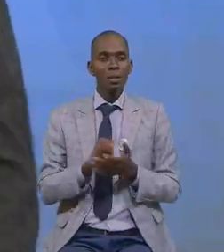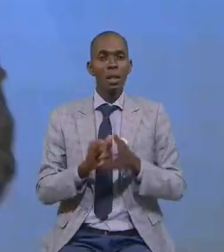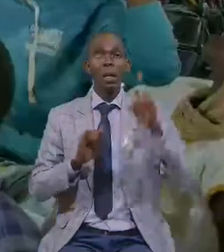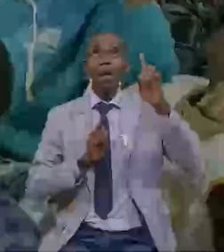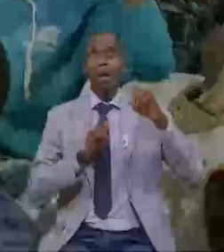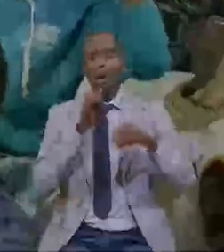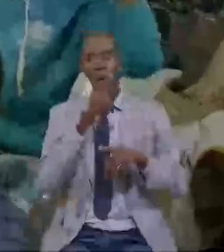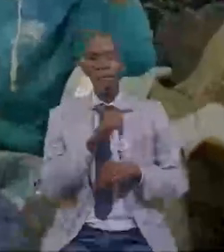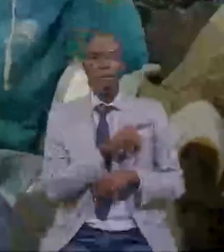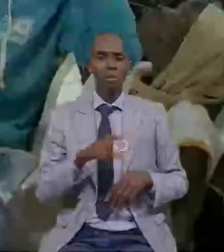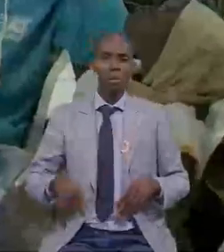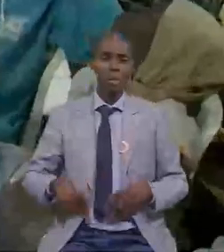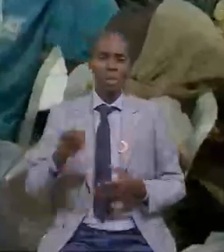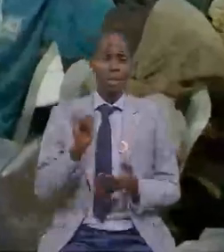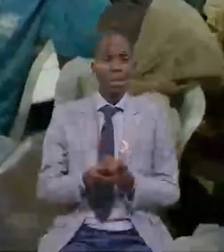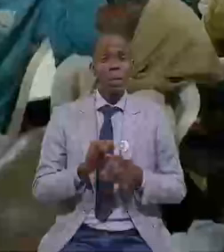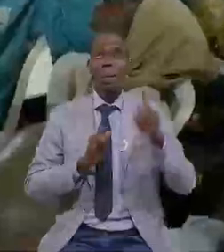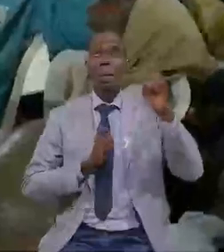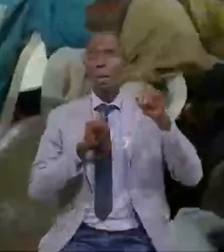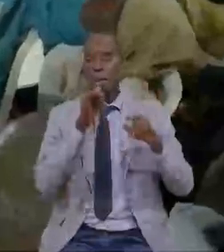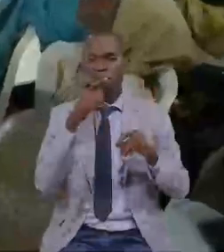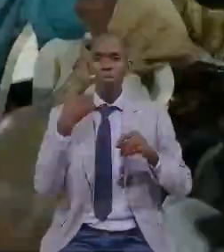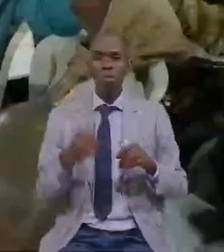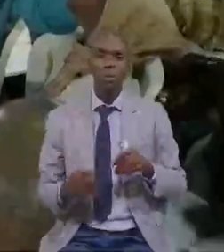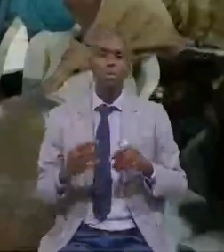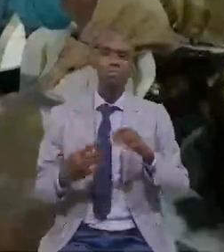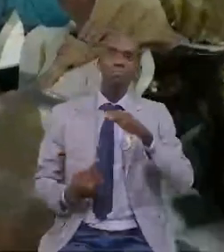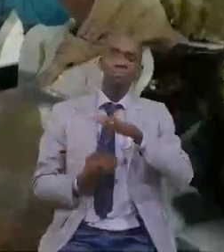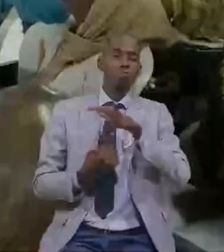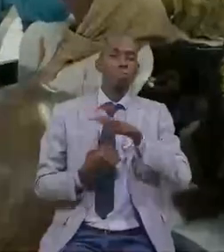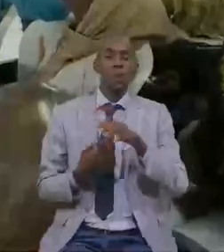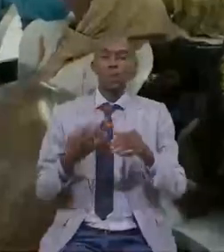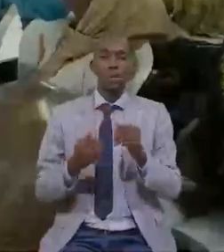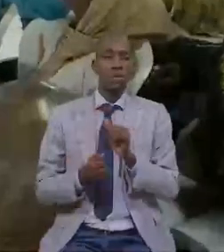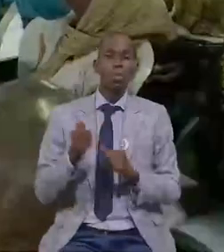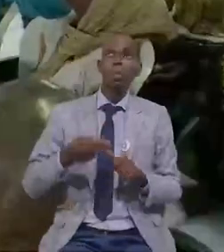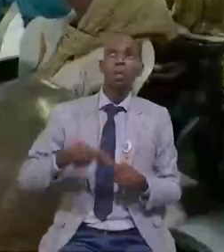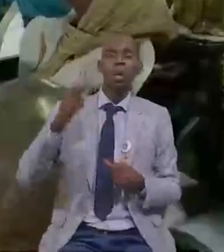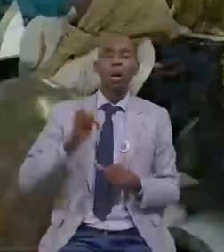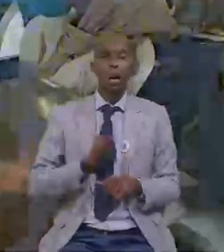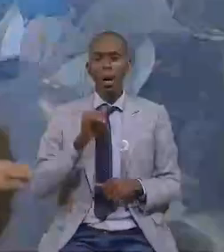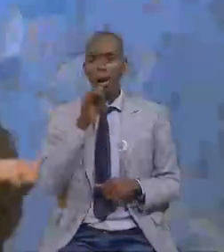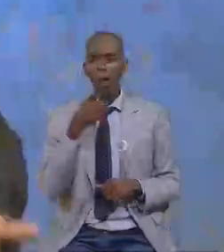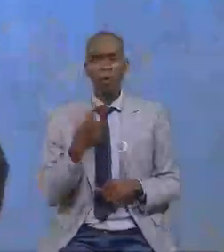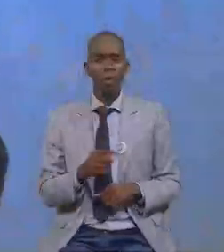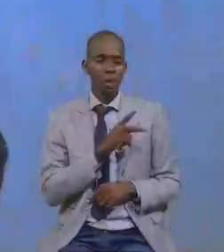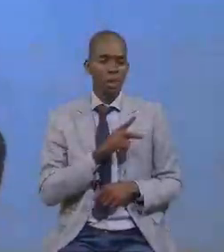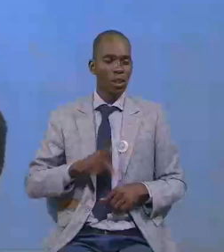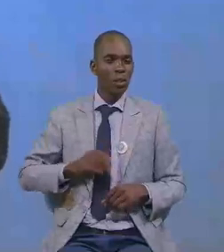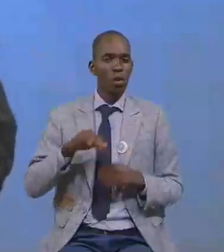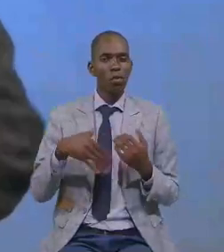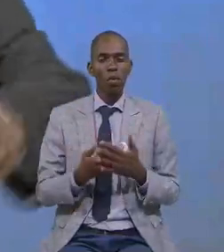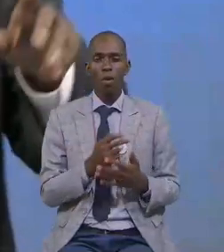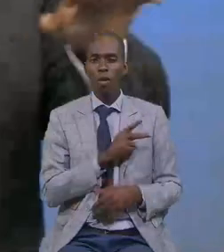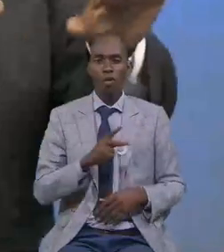Je leur donnerai un cœur pour qu'ils connaissent que je suis l'Éternel. Que je suis le suprême, je suis le roi des rois, le seigneur